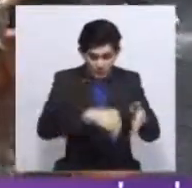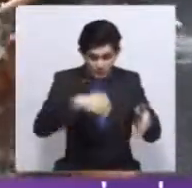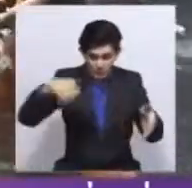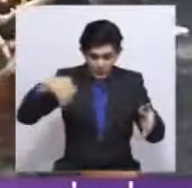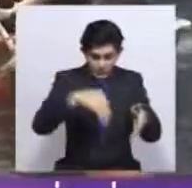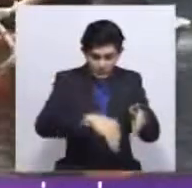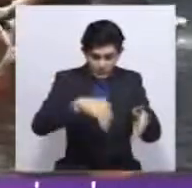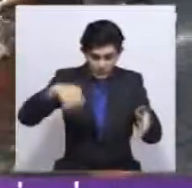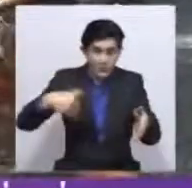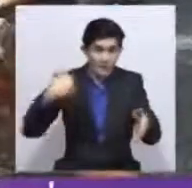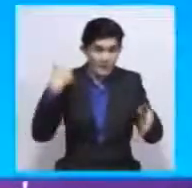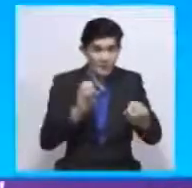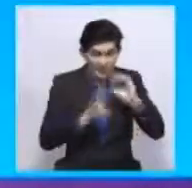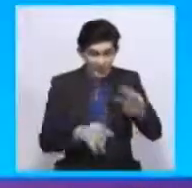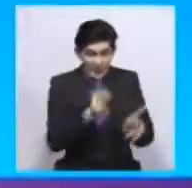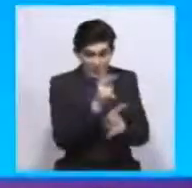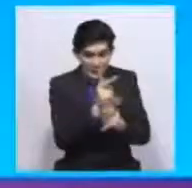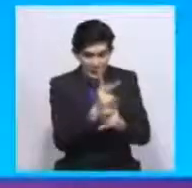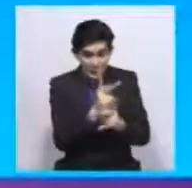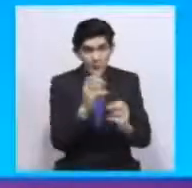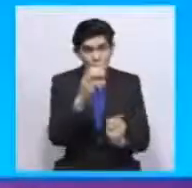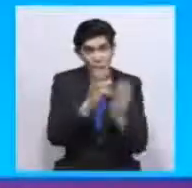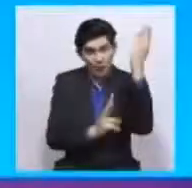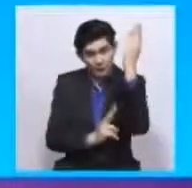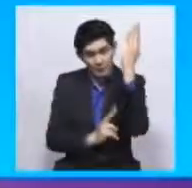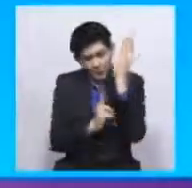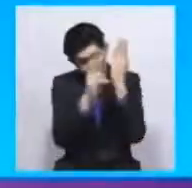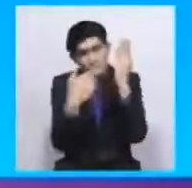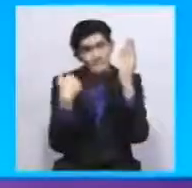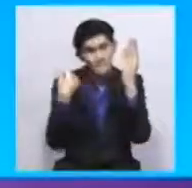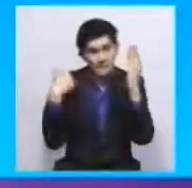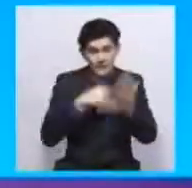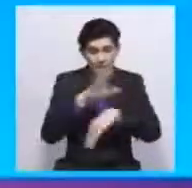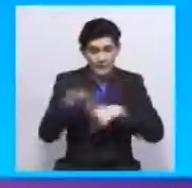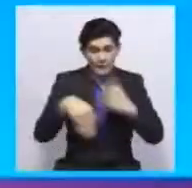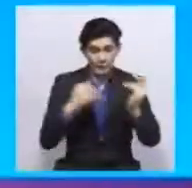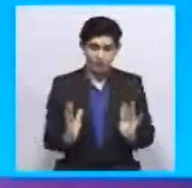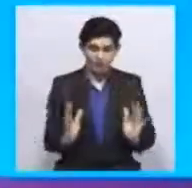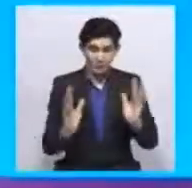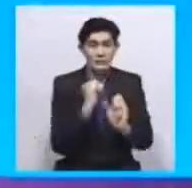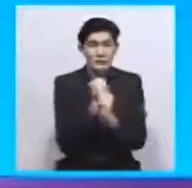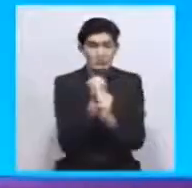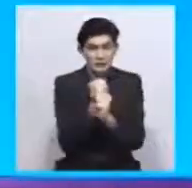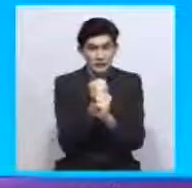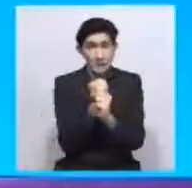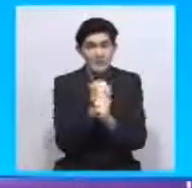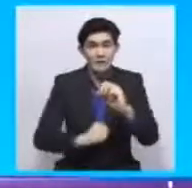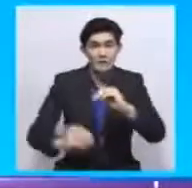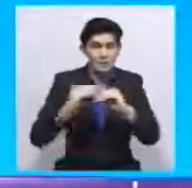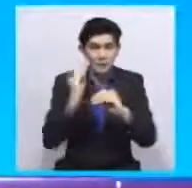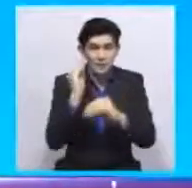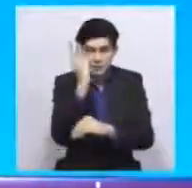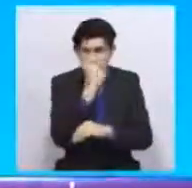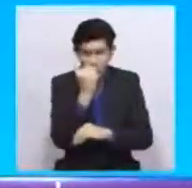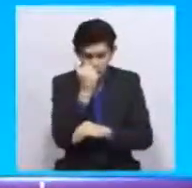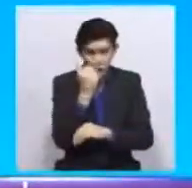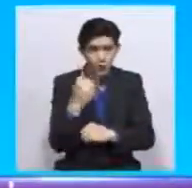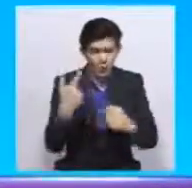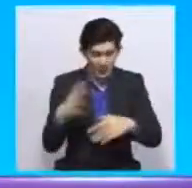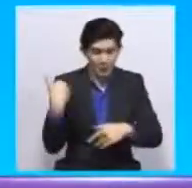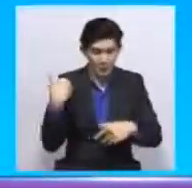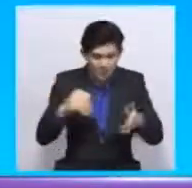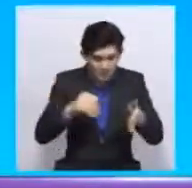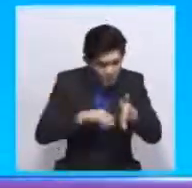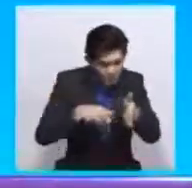นนะครับกำจัดวัชพืชเก็บขยะตัดแต่งกิ่งไม้ตลอดแนวคูคลองทั้ง2ฝั่งเลยนะครับเพื่อเป็นการเพิ่มศักยภาพในการระบ